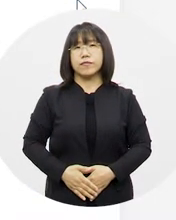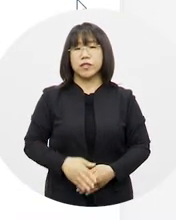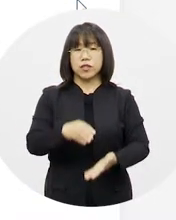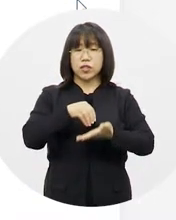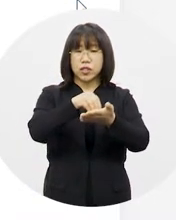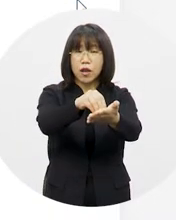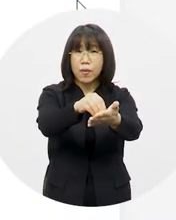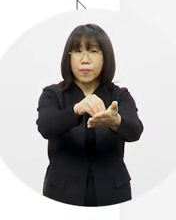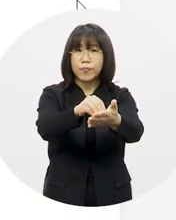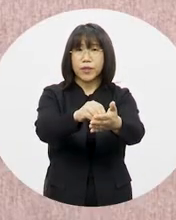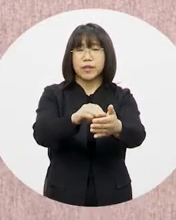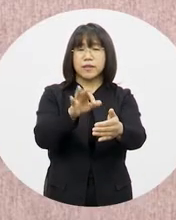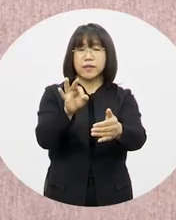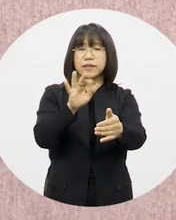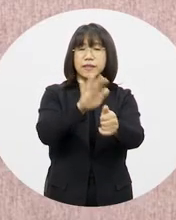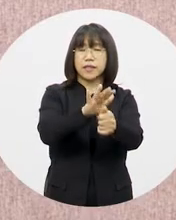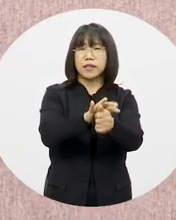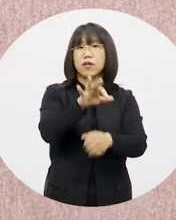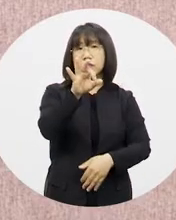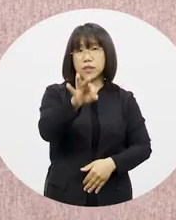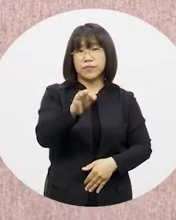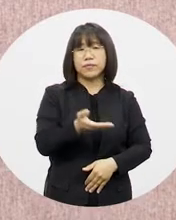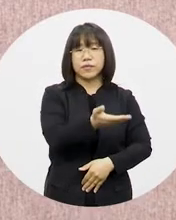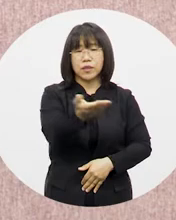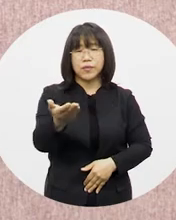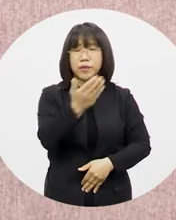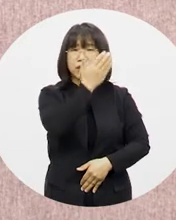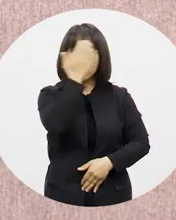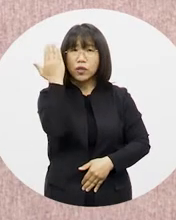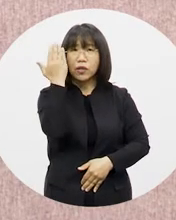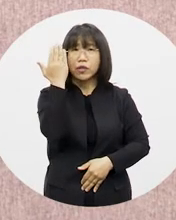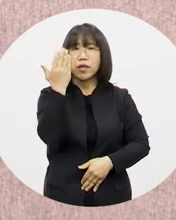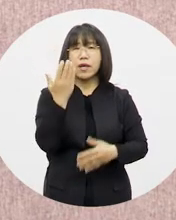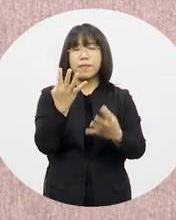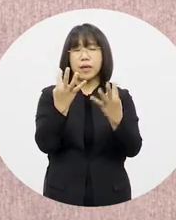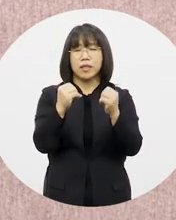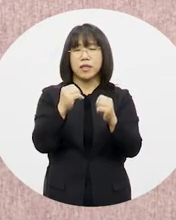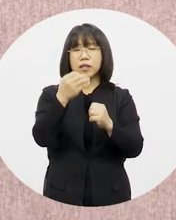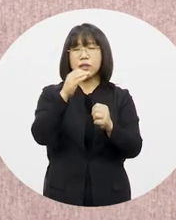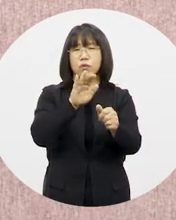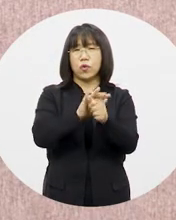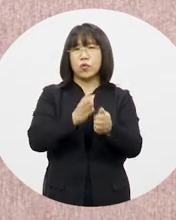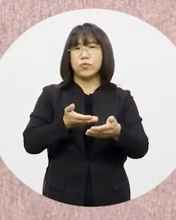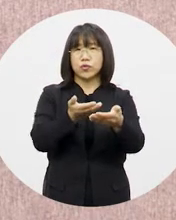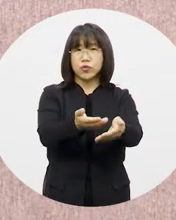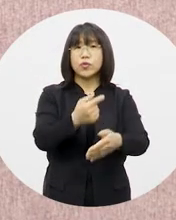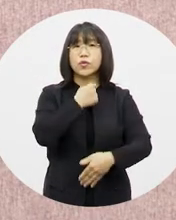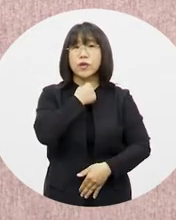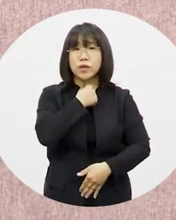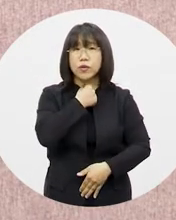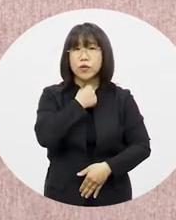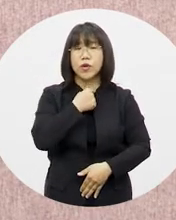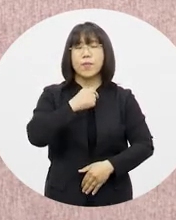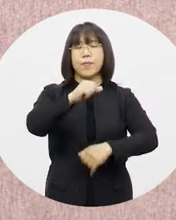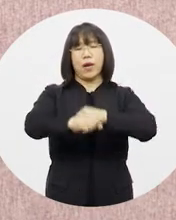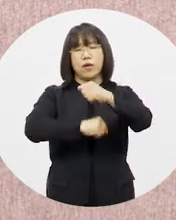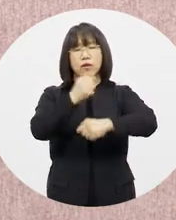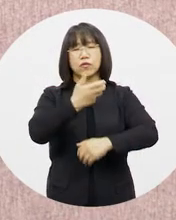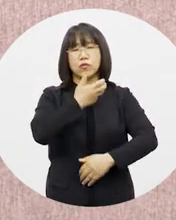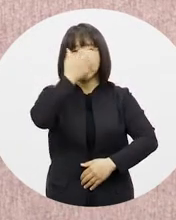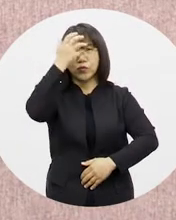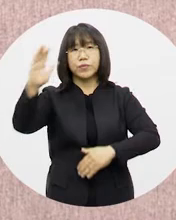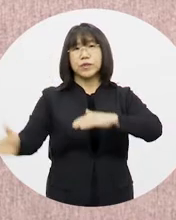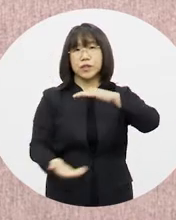완료됩니다. 취업 장려금이 미취업 청년들에게 미래를 준비하기 위한 도움이 되길 바랍니다.